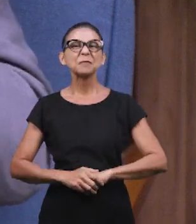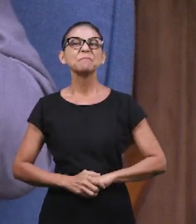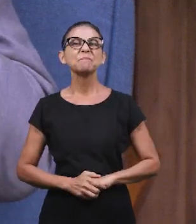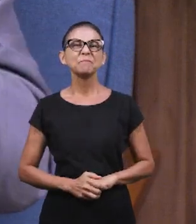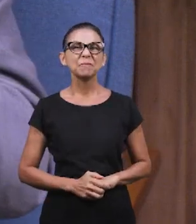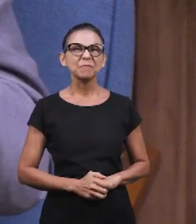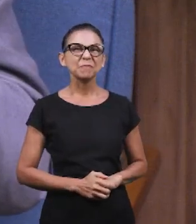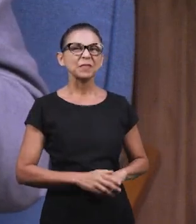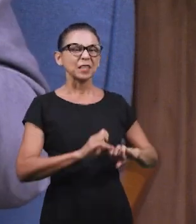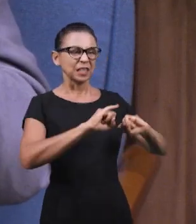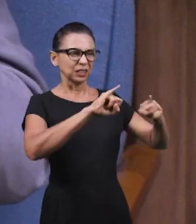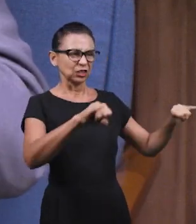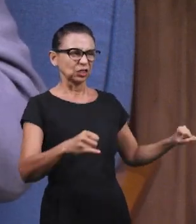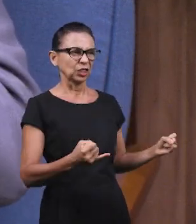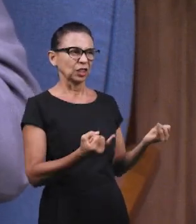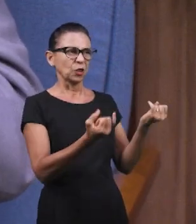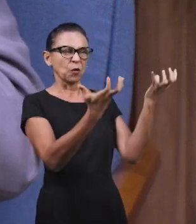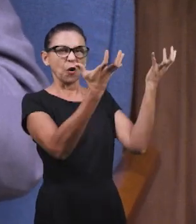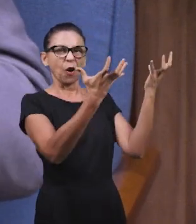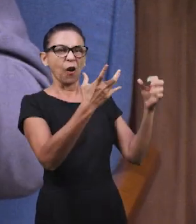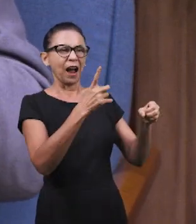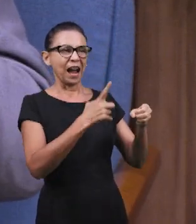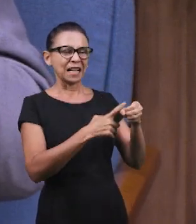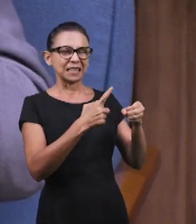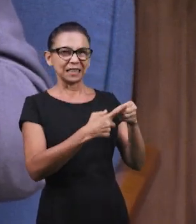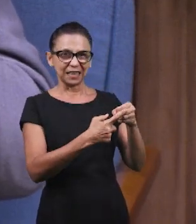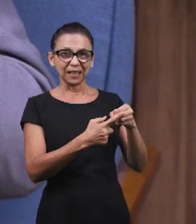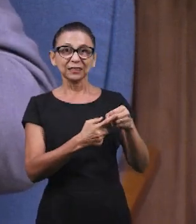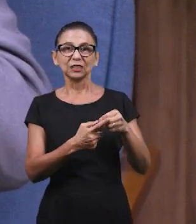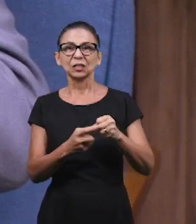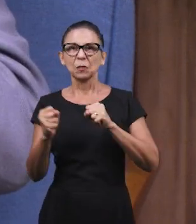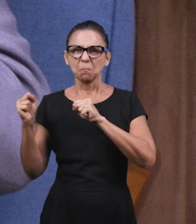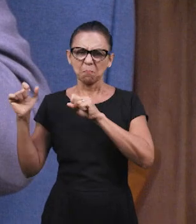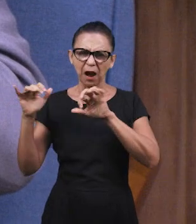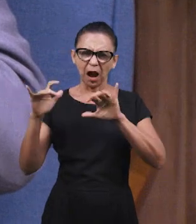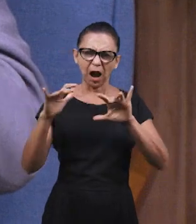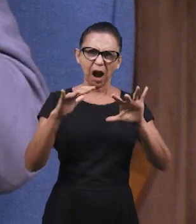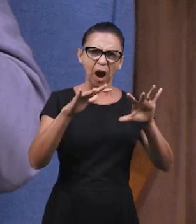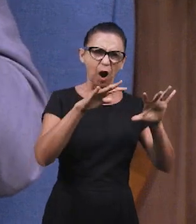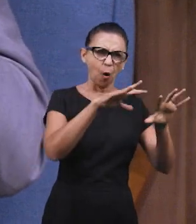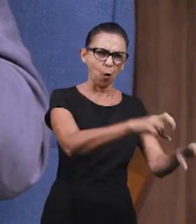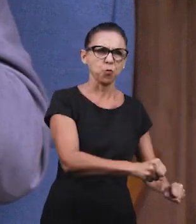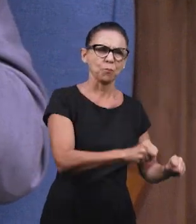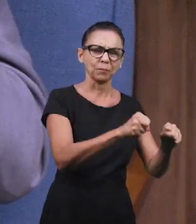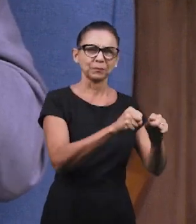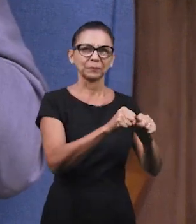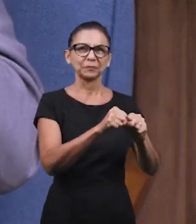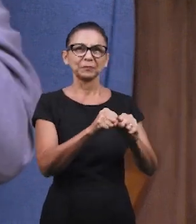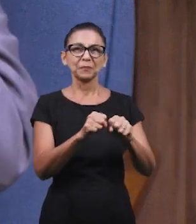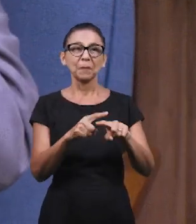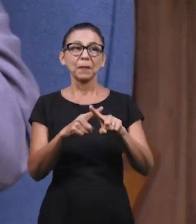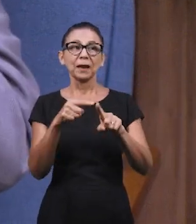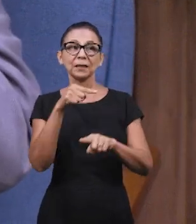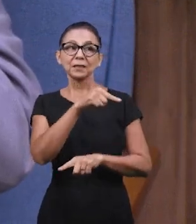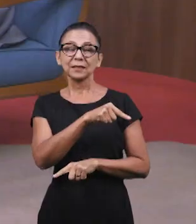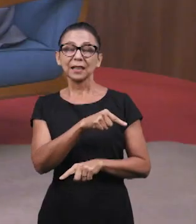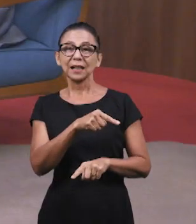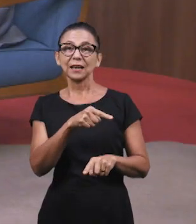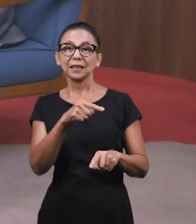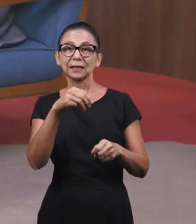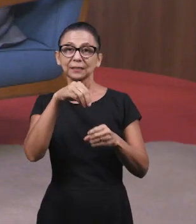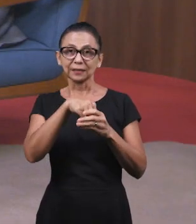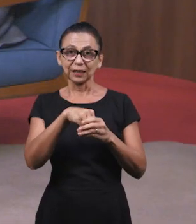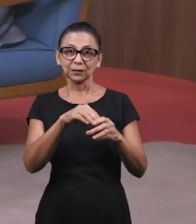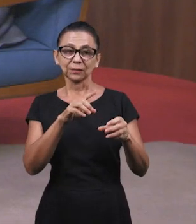et donc il y avait une ville très fortifiée à l'époque, Jéricho, mais Dieu a donné le